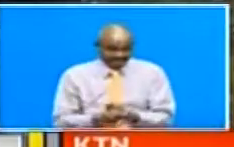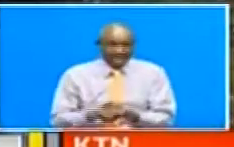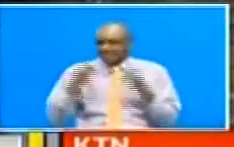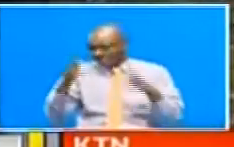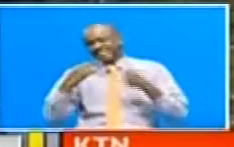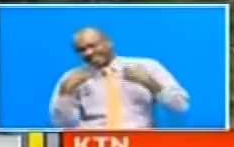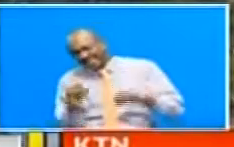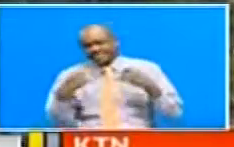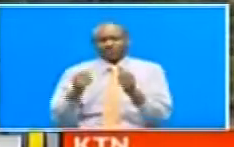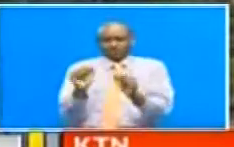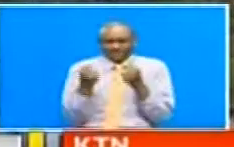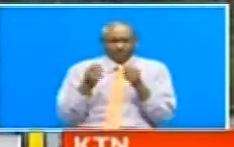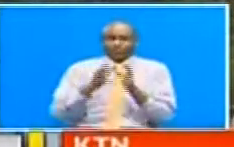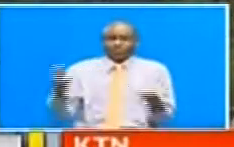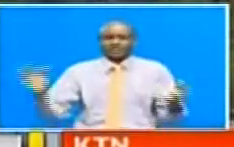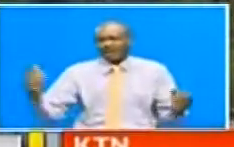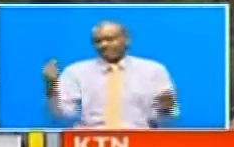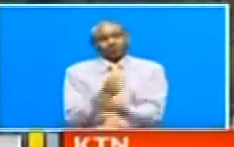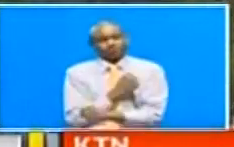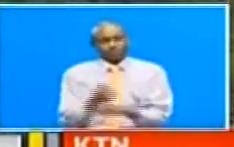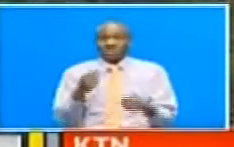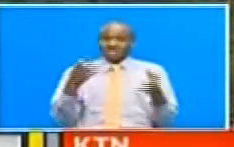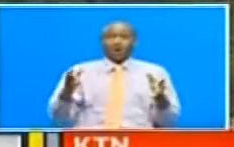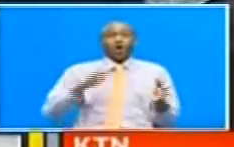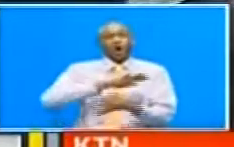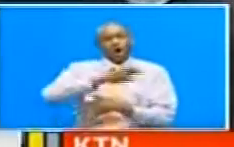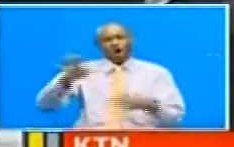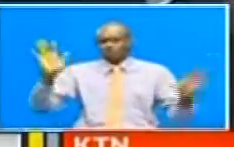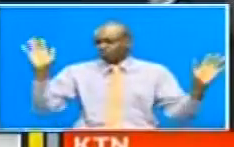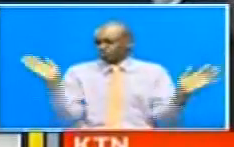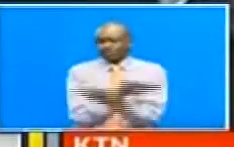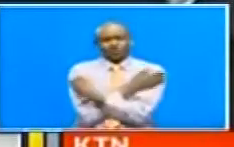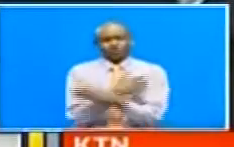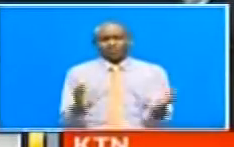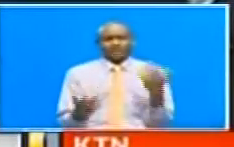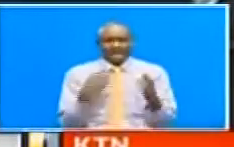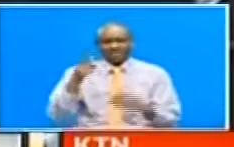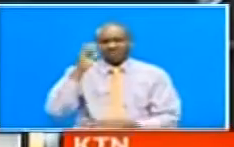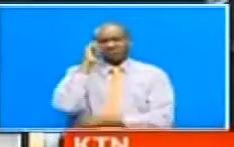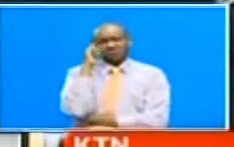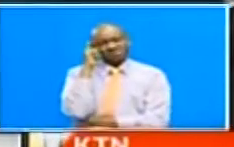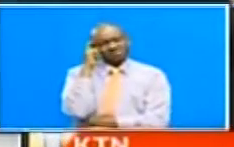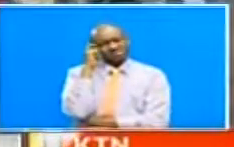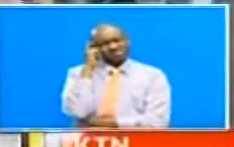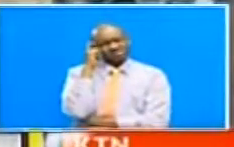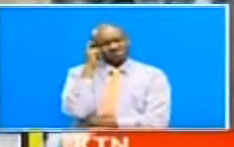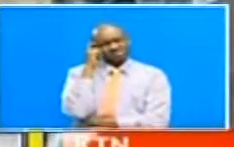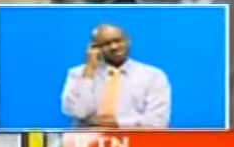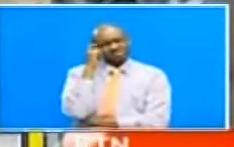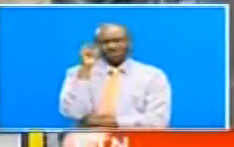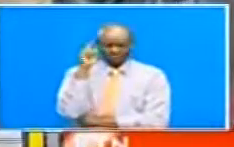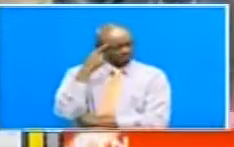zao za kuokoa mali yao waliambulia patupu, na wote kusalia kuzama katika bahari hii ya mawazo iliyojaa mawimbi ya matatizo.